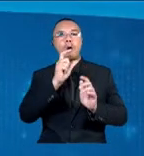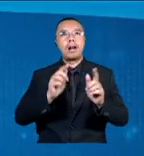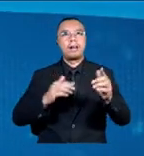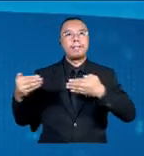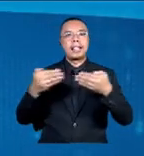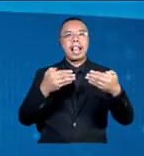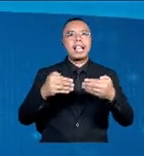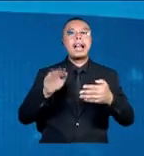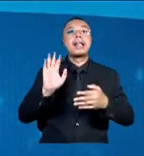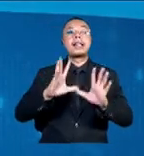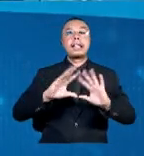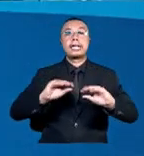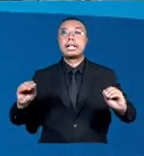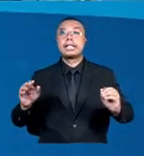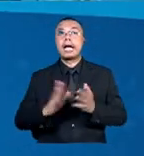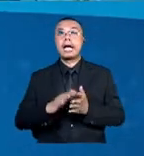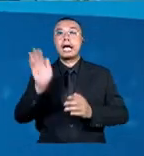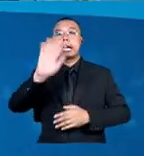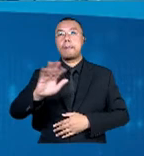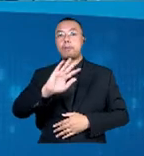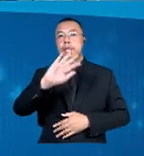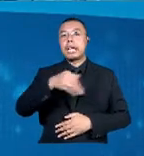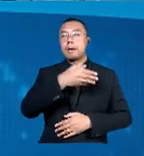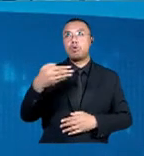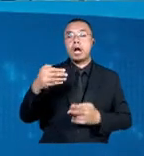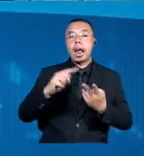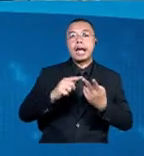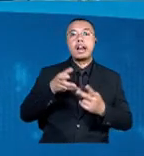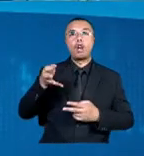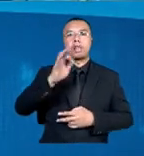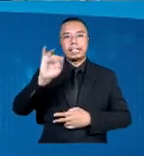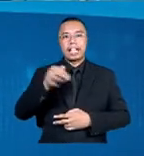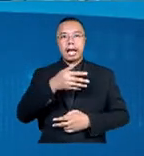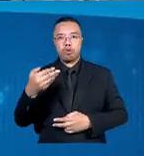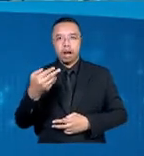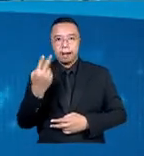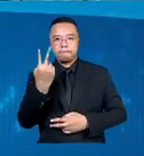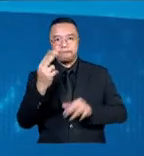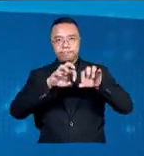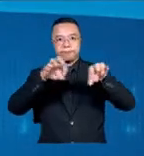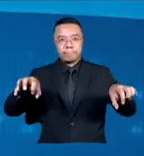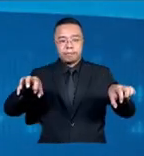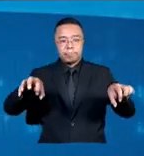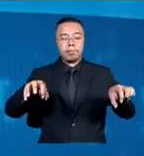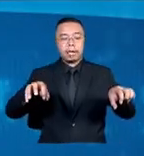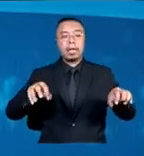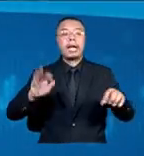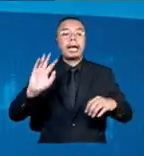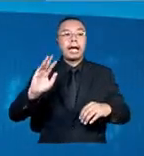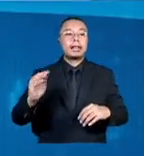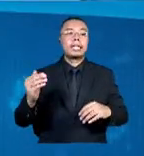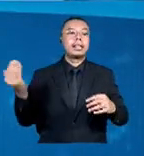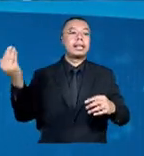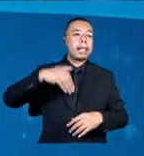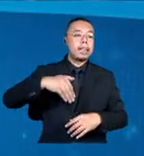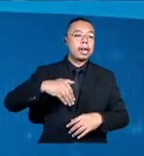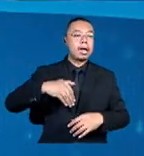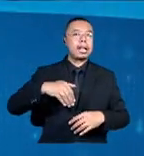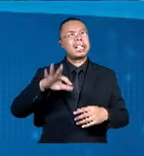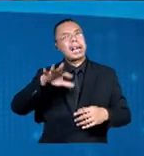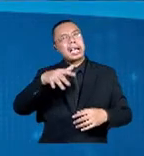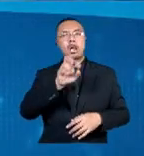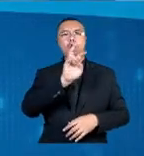yang akan dilakukan di Kabupaten Jayapura dan Kota Jayapura, dan akan hadir sebanyak